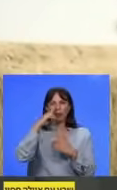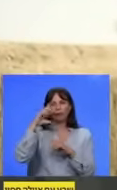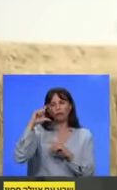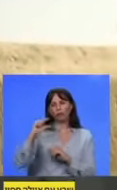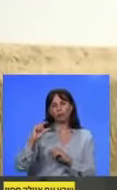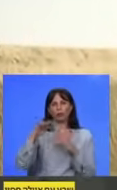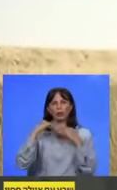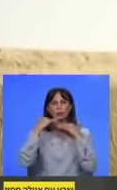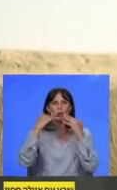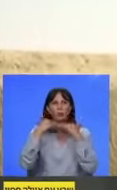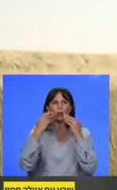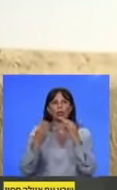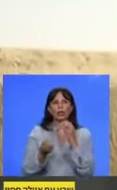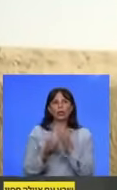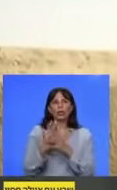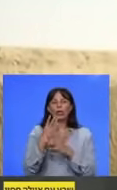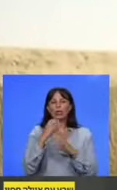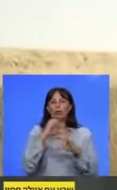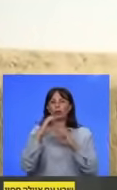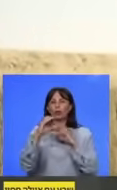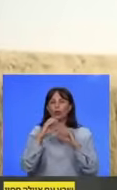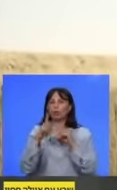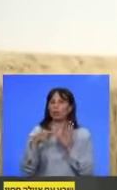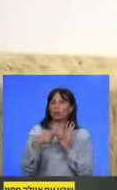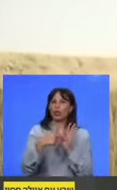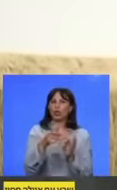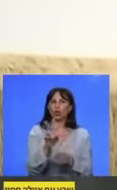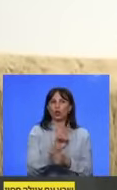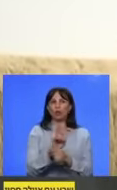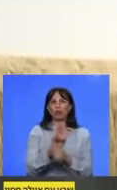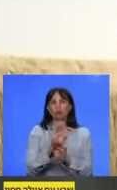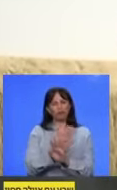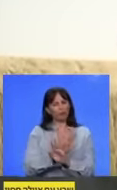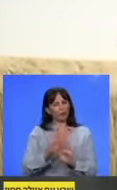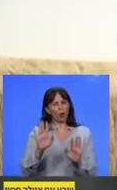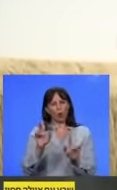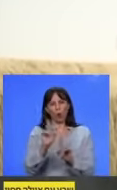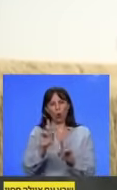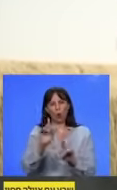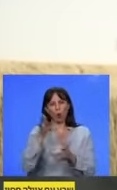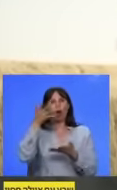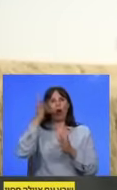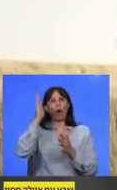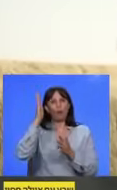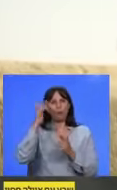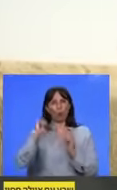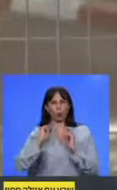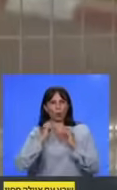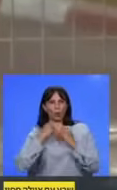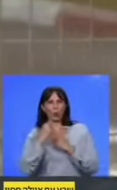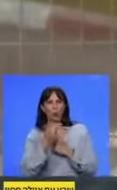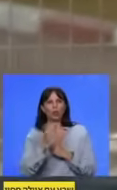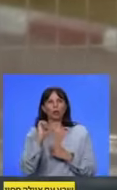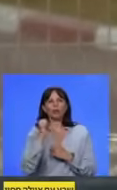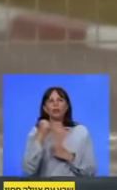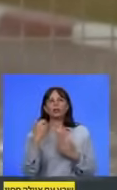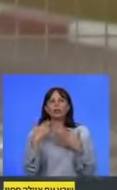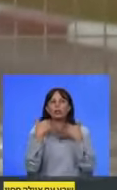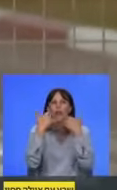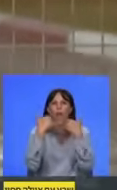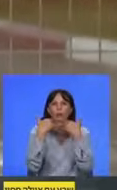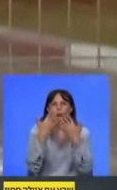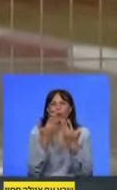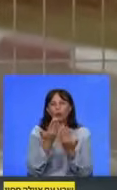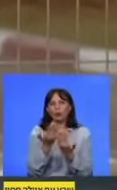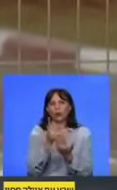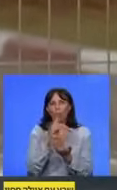לייצר באמצעות גורמים בתקשורת מצג שווא כאילו אין כאן ריגול חמור. אם זה סתם היה סיפור, לא היו משקיעים כל